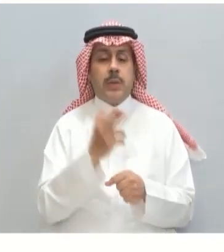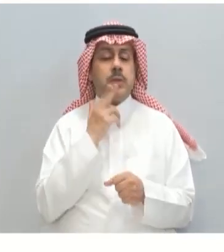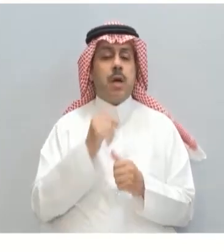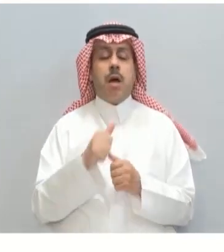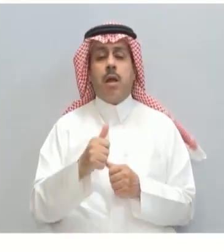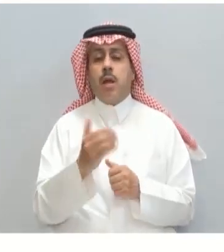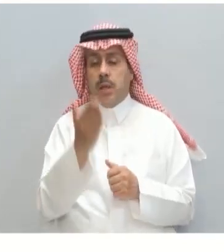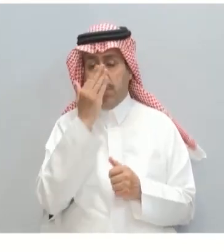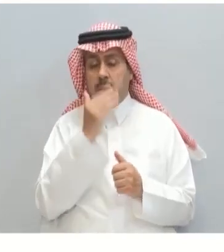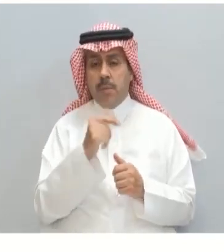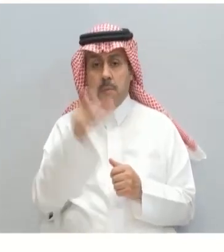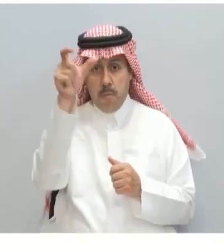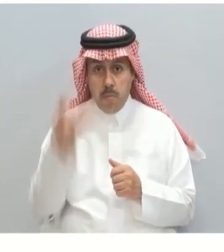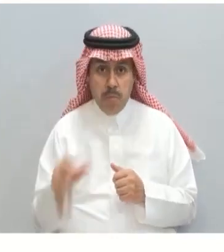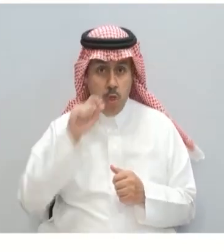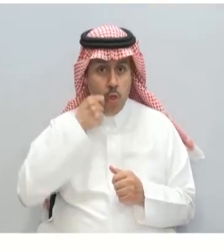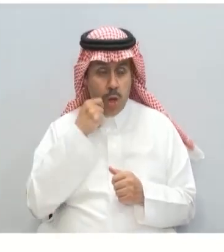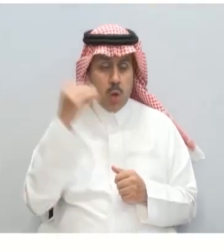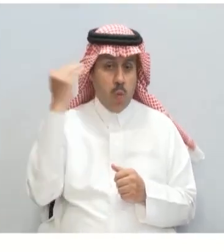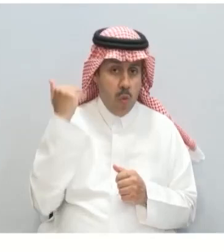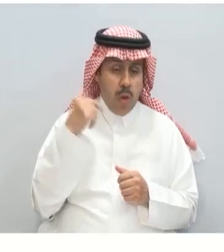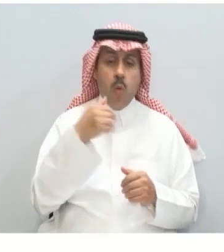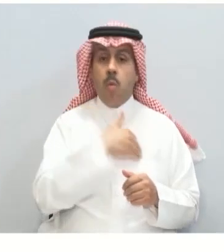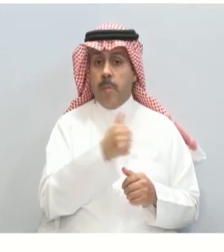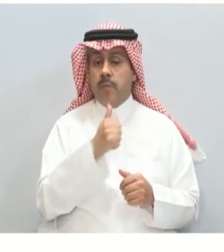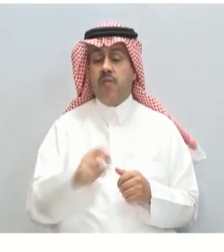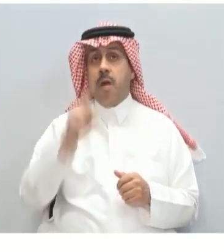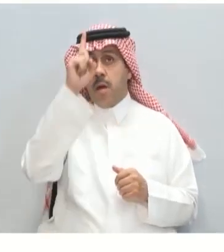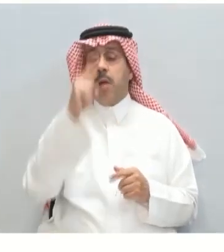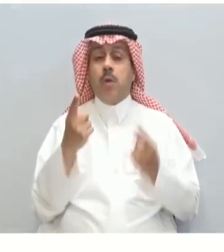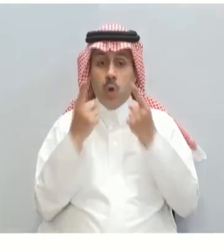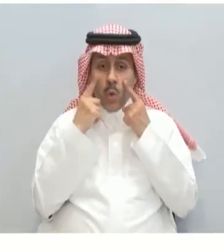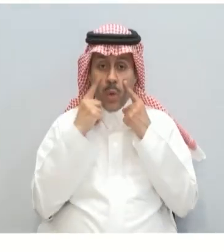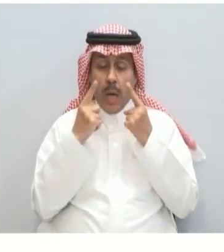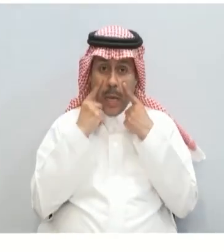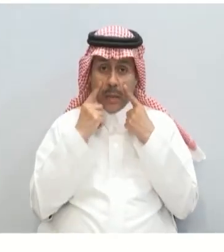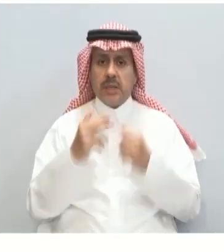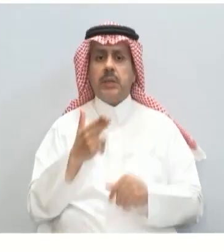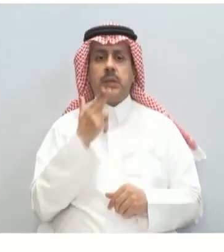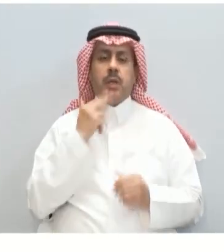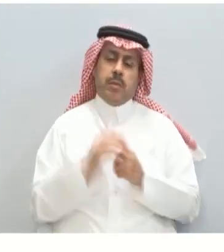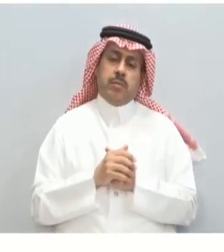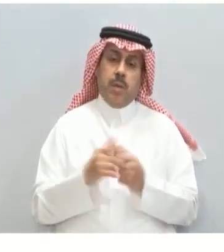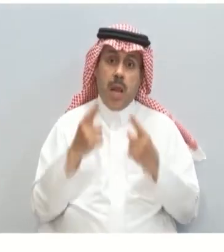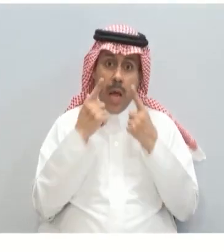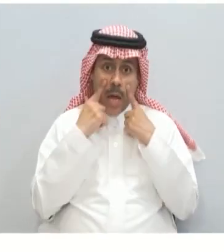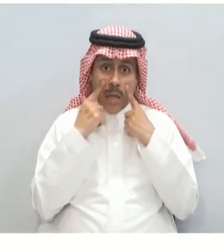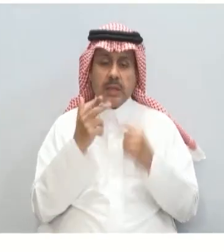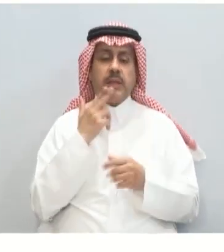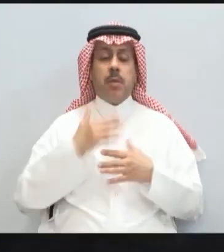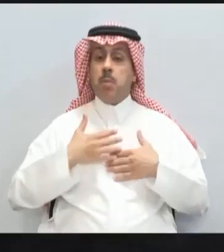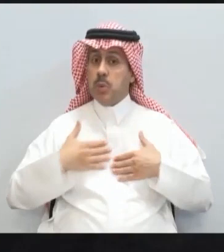صالحا من ذكر او انثى وهو مؤمن فلنحيينه حياه طيبه والحياه الطيبه هي الحياه